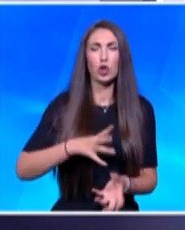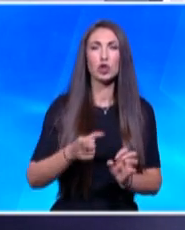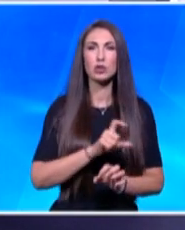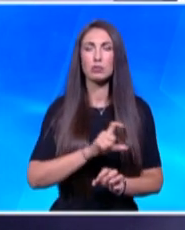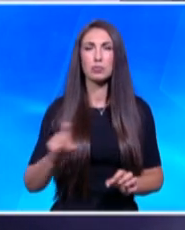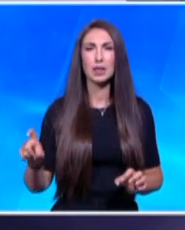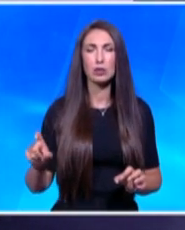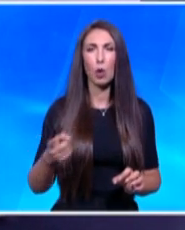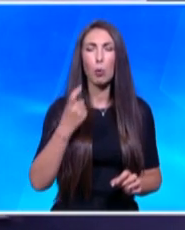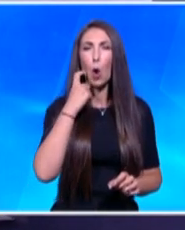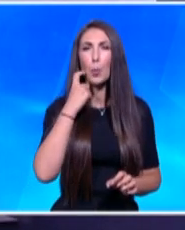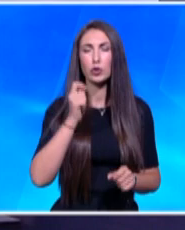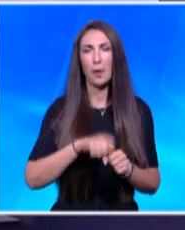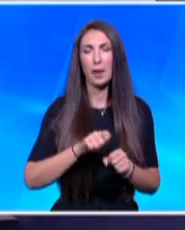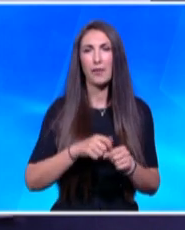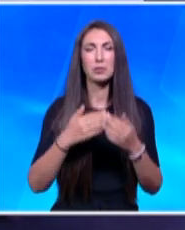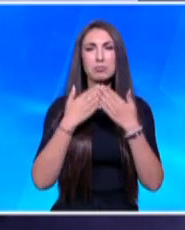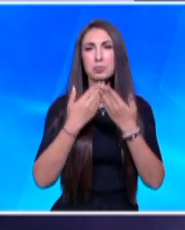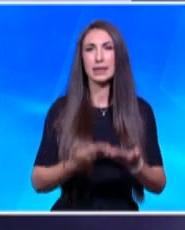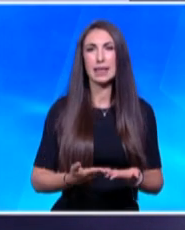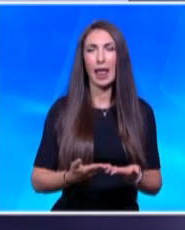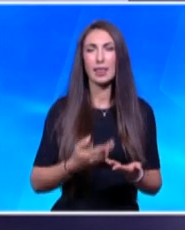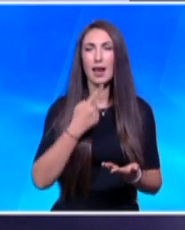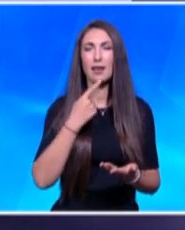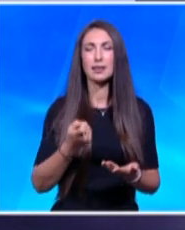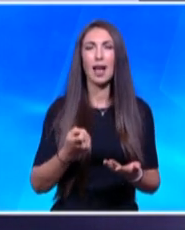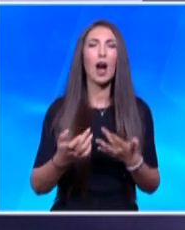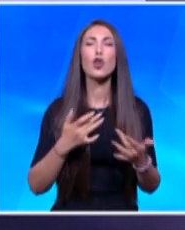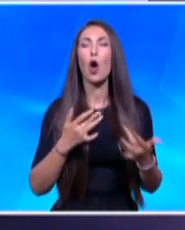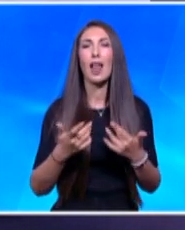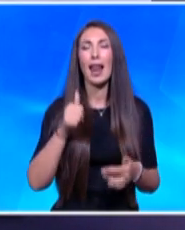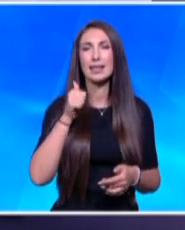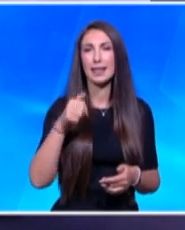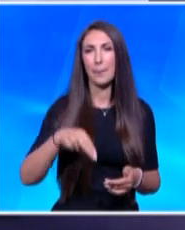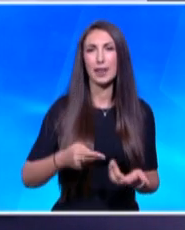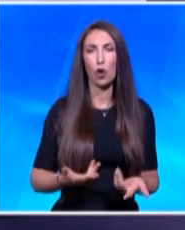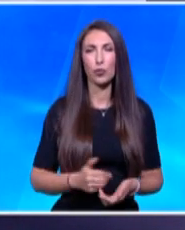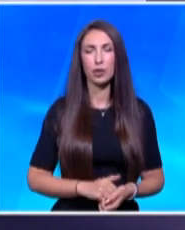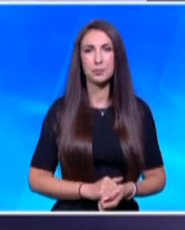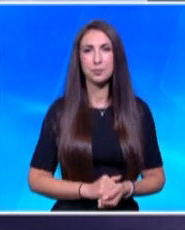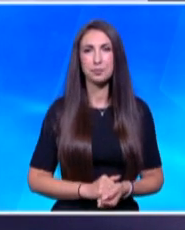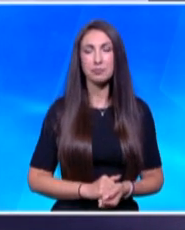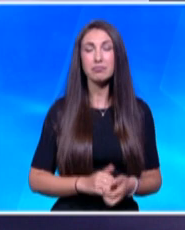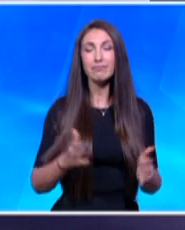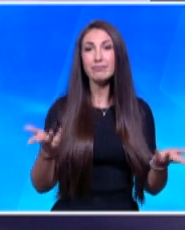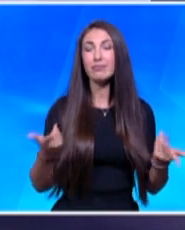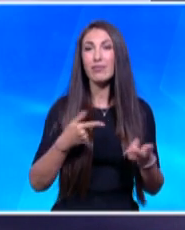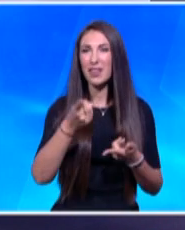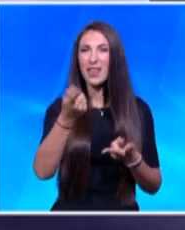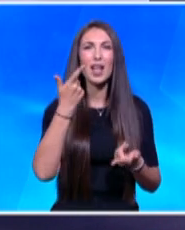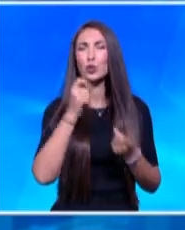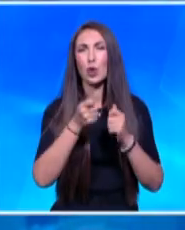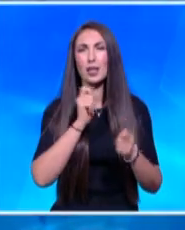Борисов направи това признание за ролята на Алексей Петров в представянето на правителството? Еми, вие като журналисти най-добре